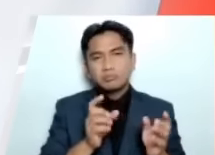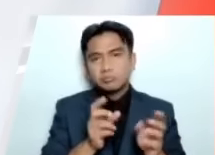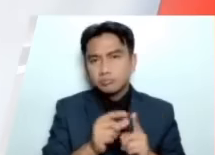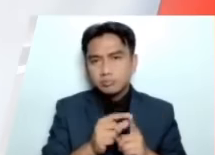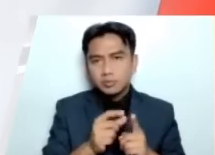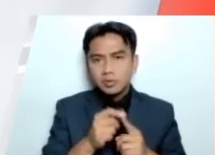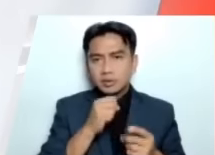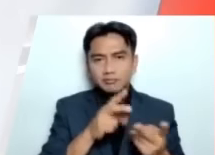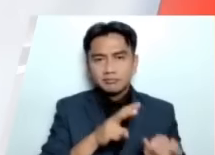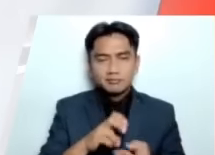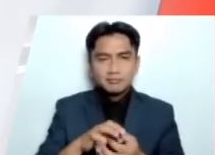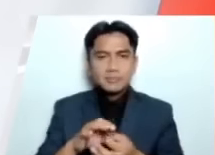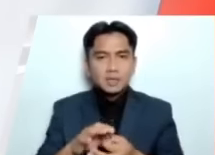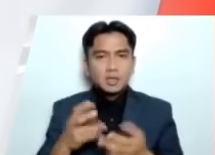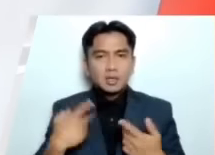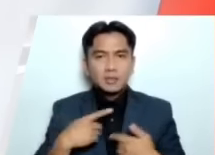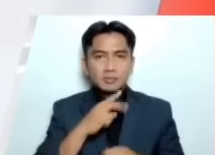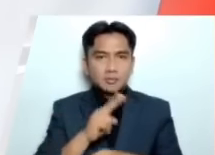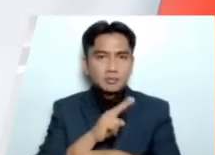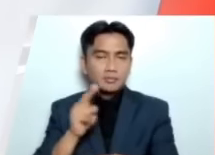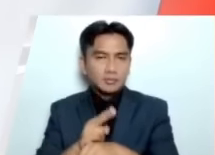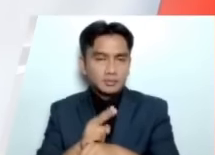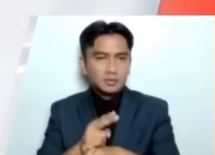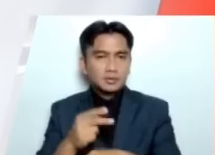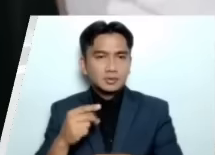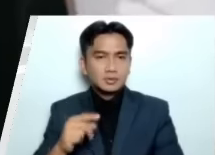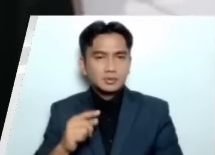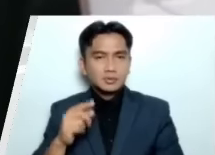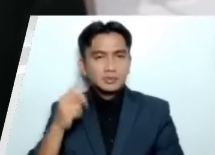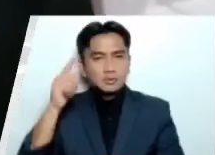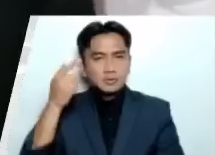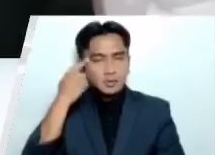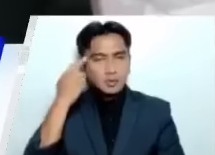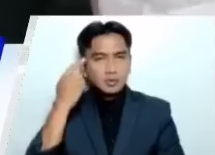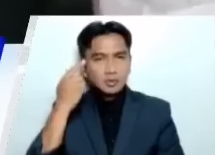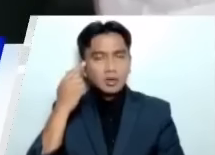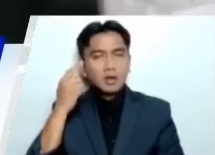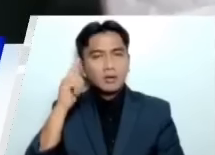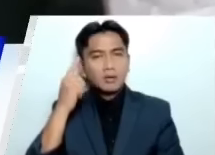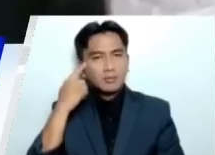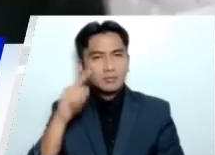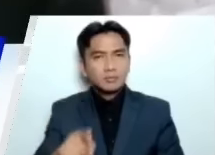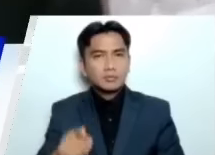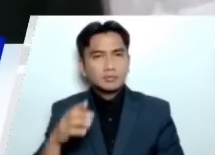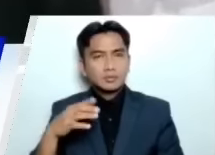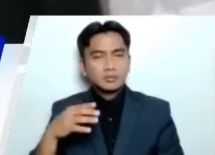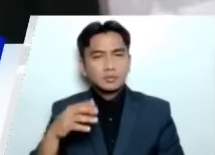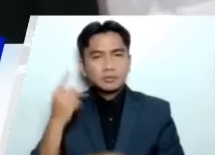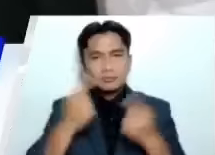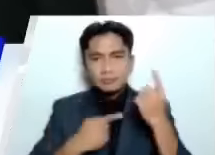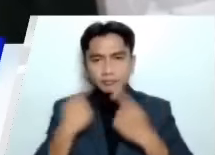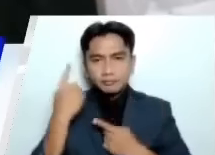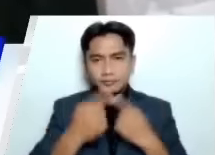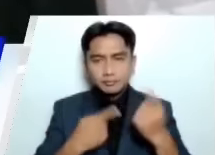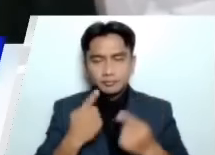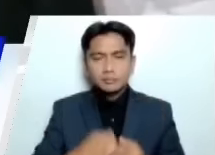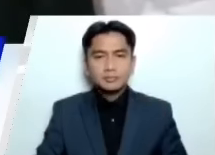national security concern ng National Security Council. Nagsabi ang NSC